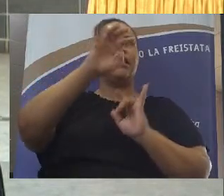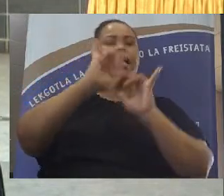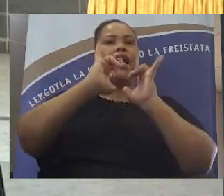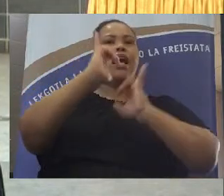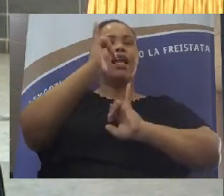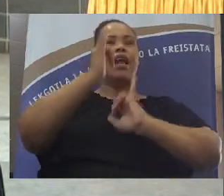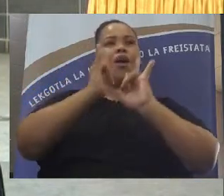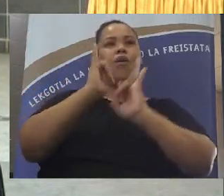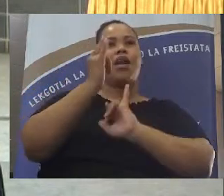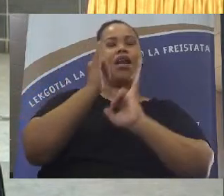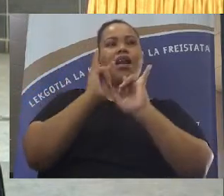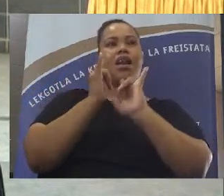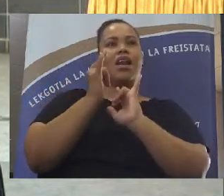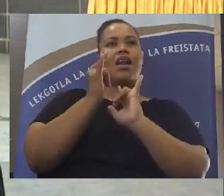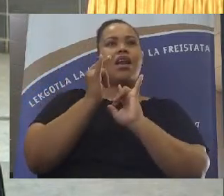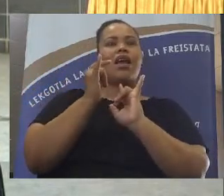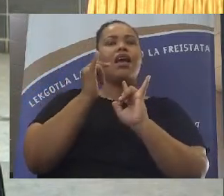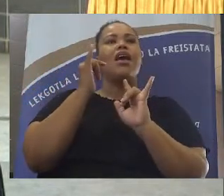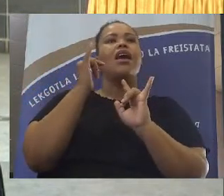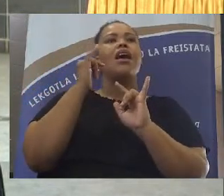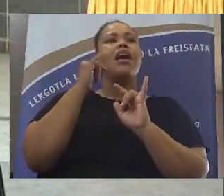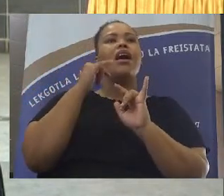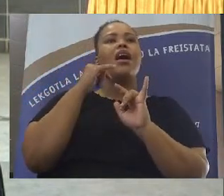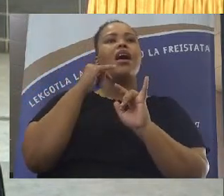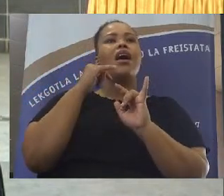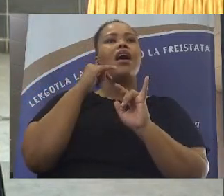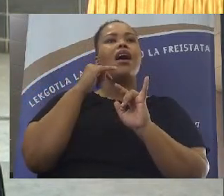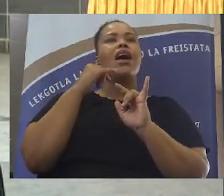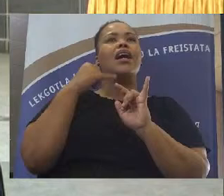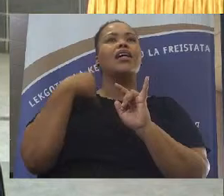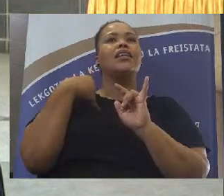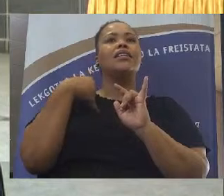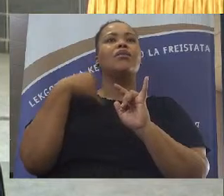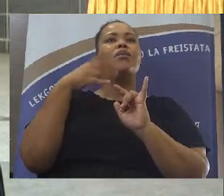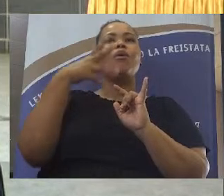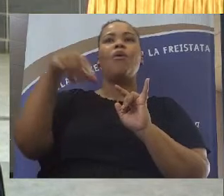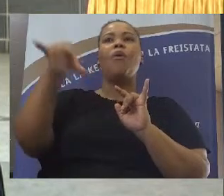is in die bloedlyn van die Oppermanners. Daar sit ons